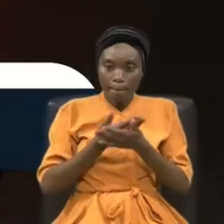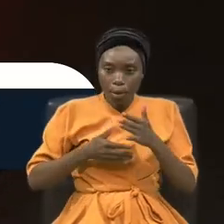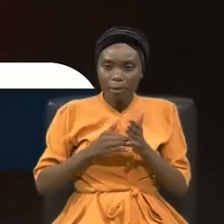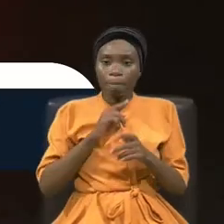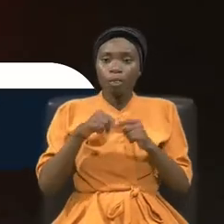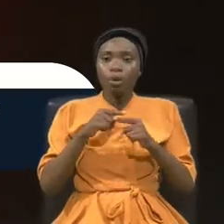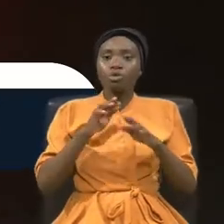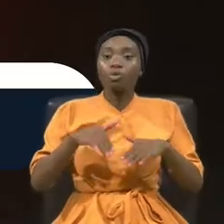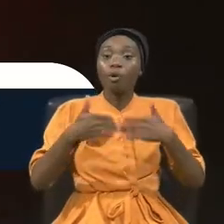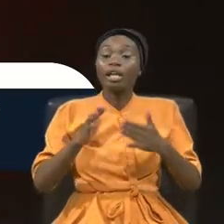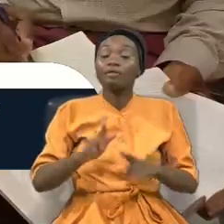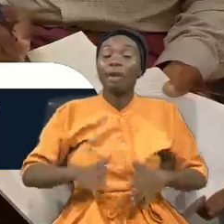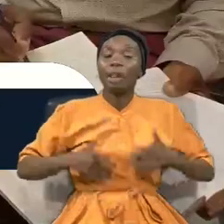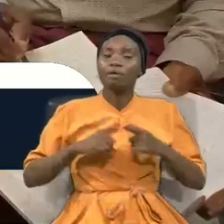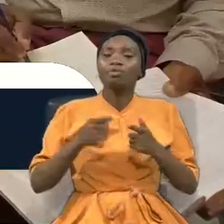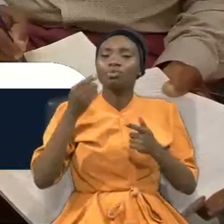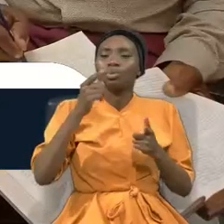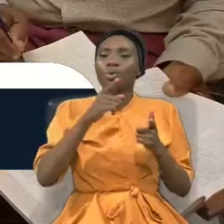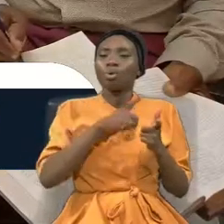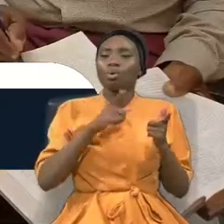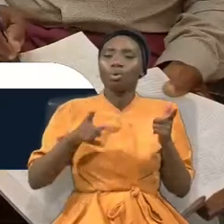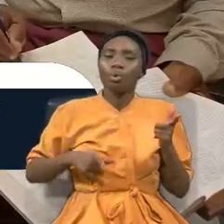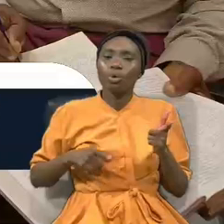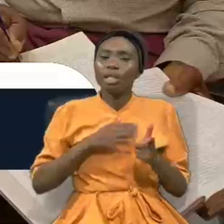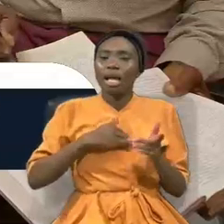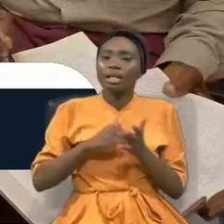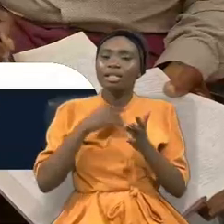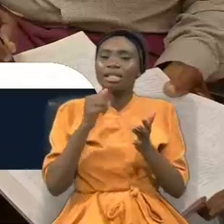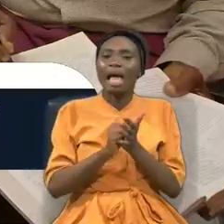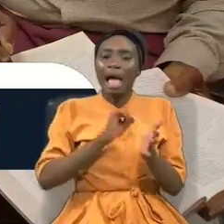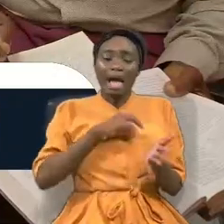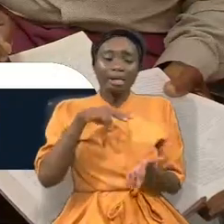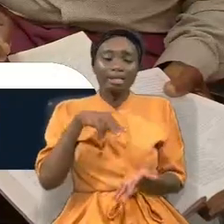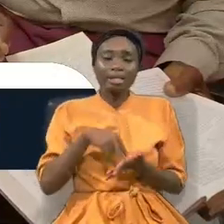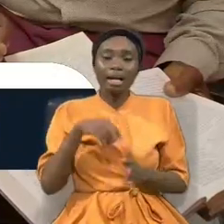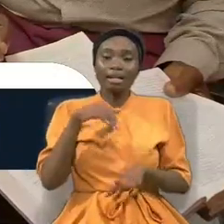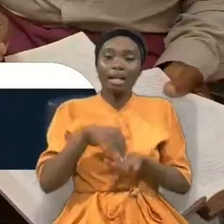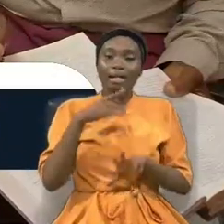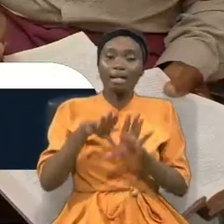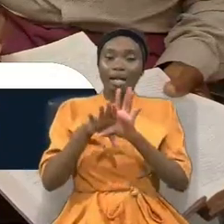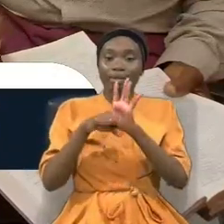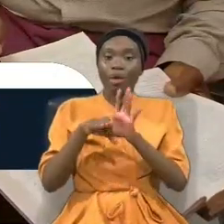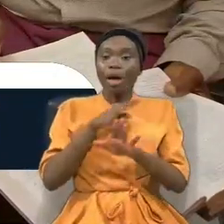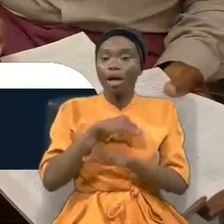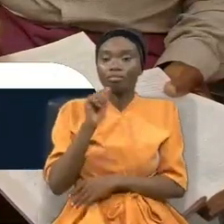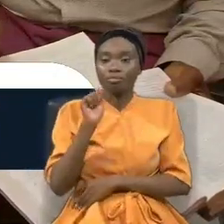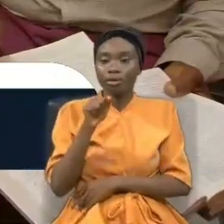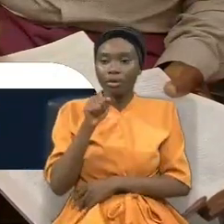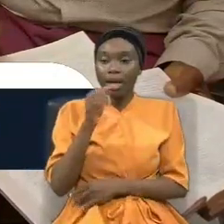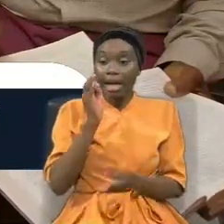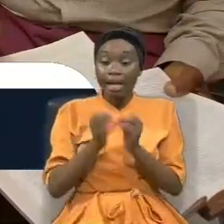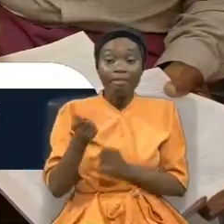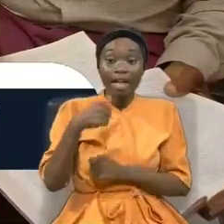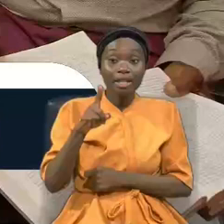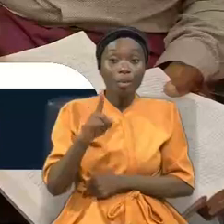lorsque vous donnez votre vie au Seigneur, lorsque il dit, voici je me tiens à la porte et je frappe.